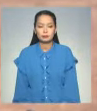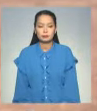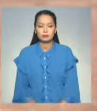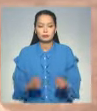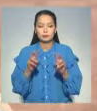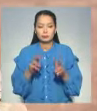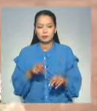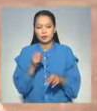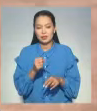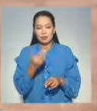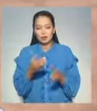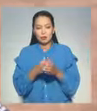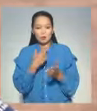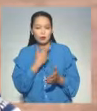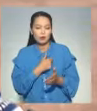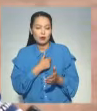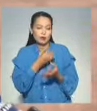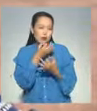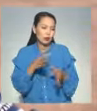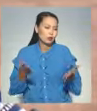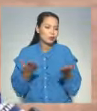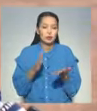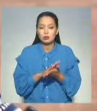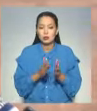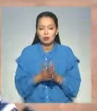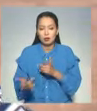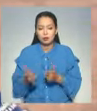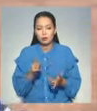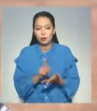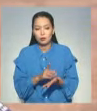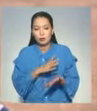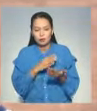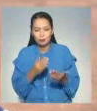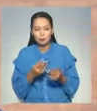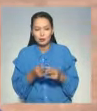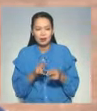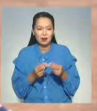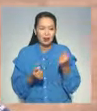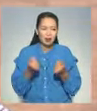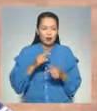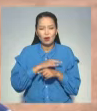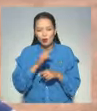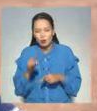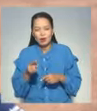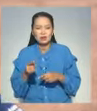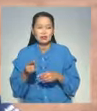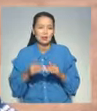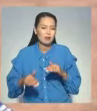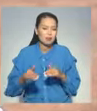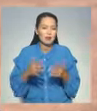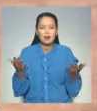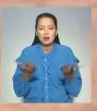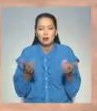Арнаулы ажасағындағы жауынгерлер кез келген жағдайға дайын болу керек. Операциялар ұшақта, автокөлікте, далалы аймақтарда, үлкенді